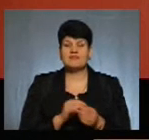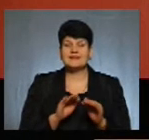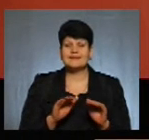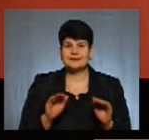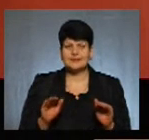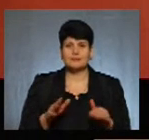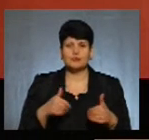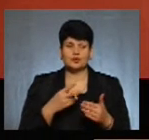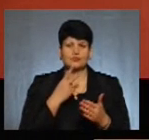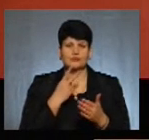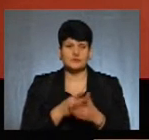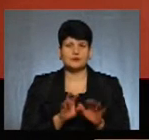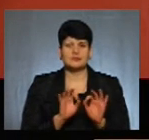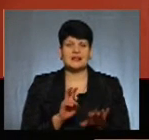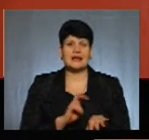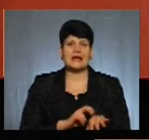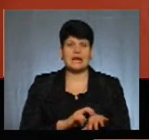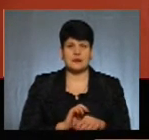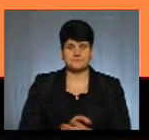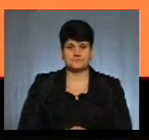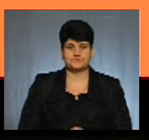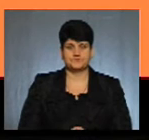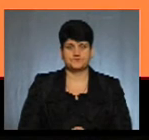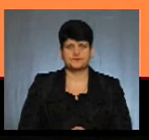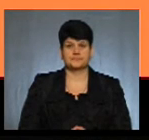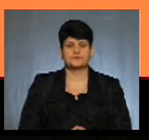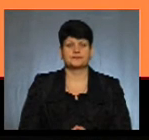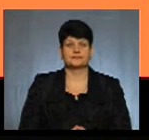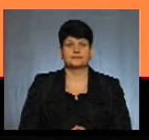проти кору, пропоную подивитися коментар лікаря.